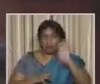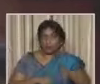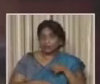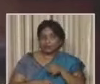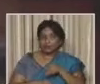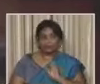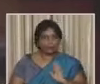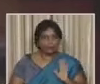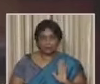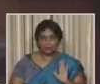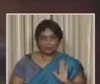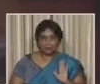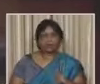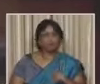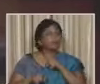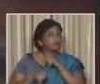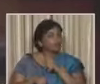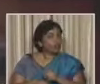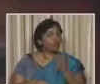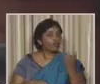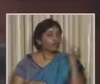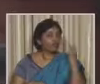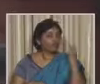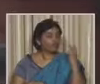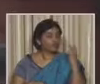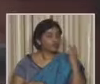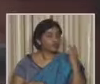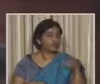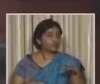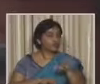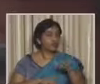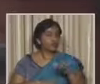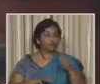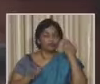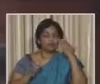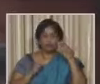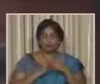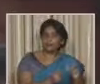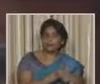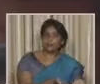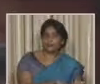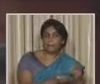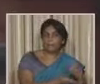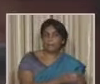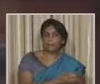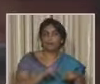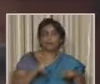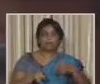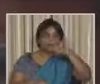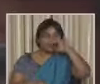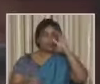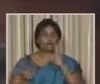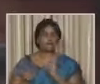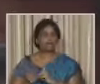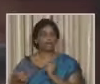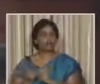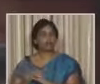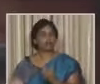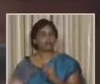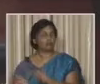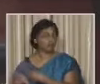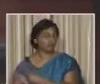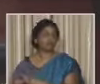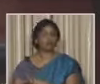வெறுமனே இடம்பெறுவதில்லை. முஸ்லிம் தீவிரவாதத்தை ஒரு புறத்திலே கட்டி வளர்த்து மறுபுறத்தில் சிங்கள இனவாதத்தையும் கட்டி வளர்த்து மீண்டும்